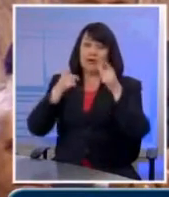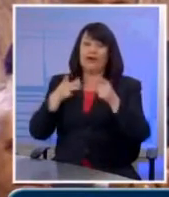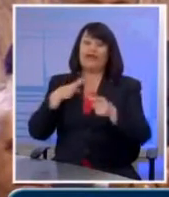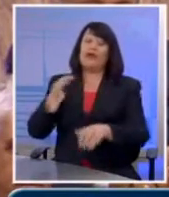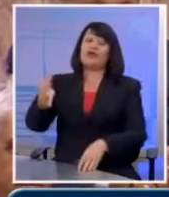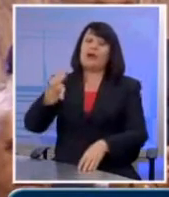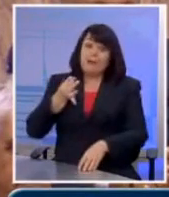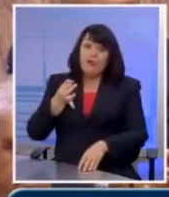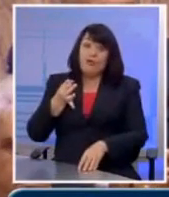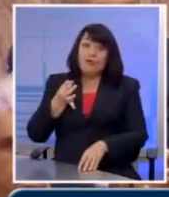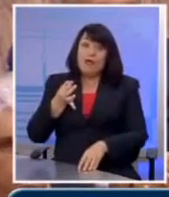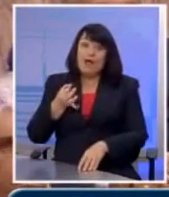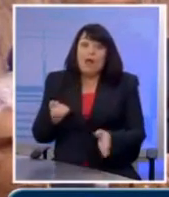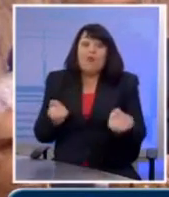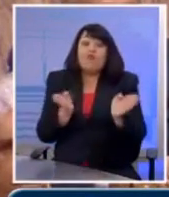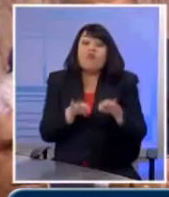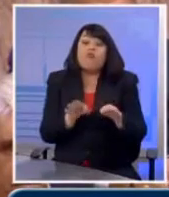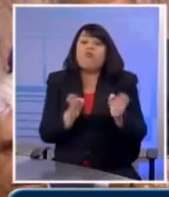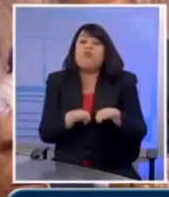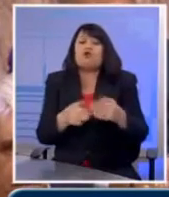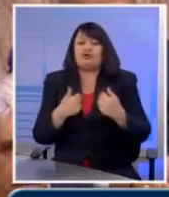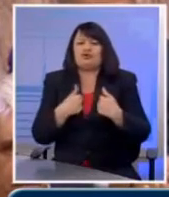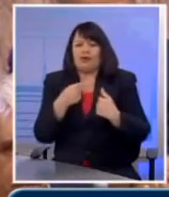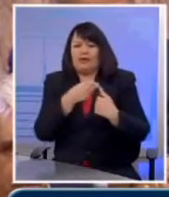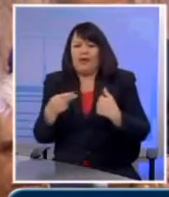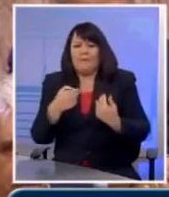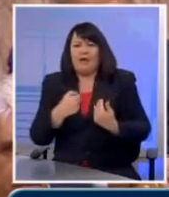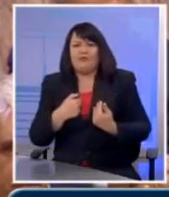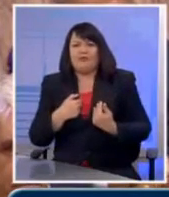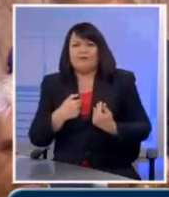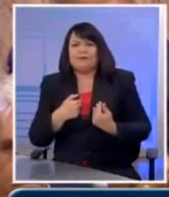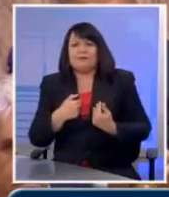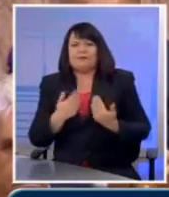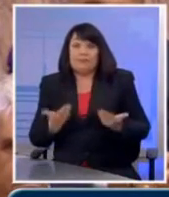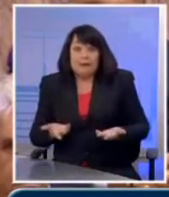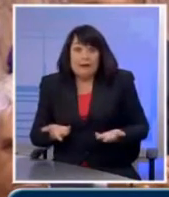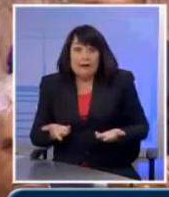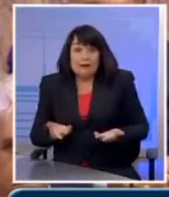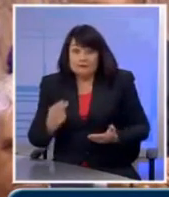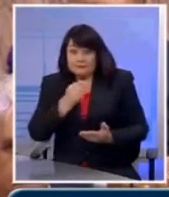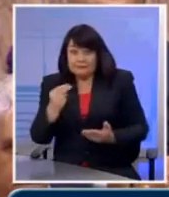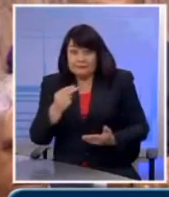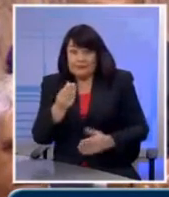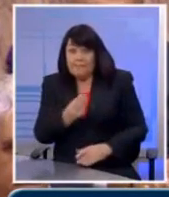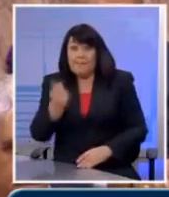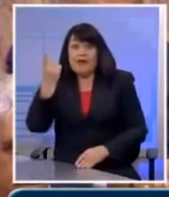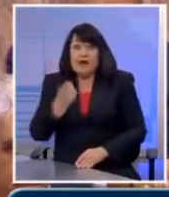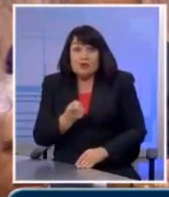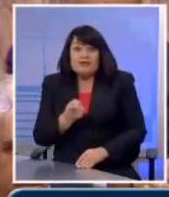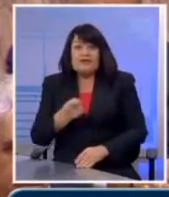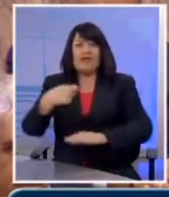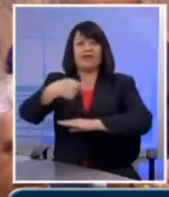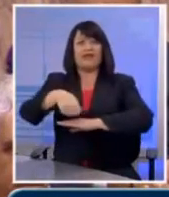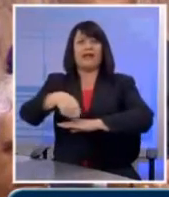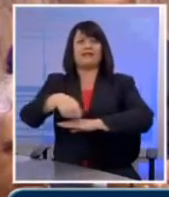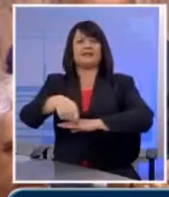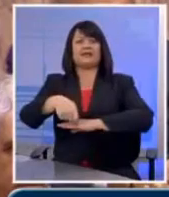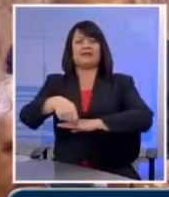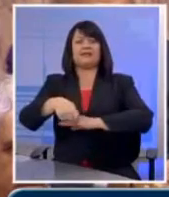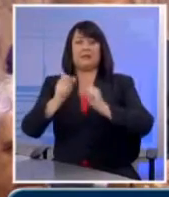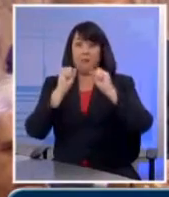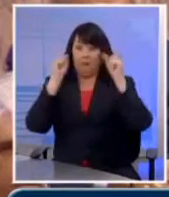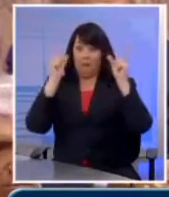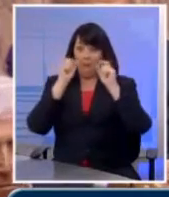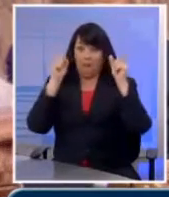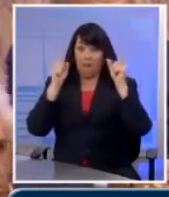πει λοιπόν πώς κουκουλώθηκε μία υπόθεση στην οποία η πλειοψηφία είναι δικαστές. Άκουσα εκπληκτικούς